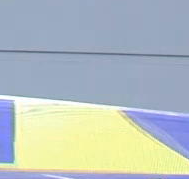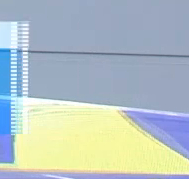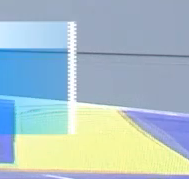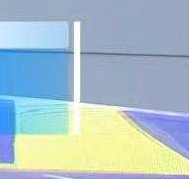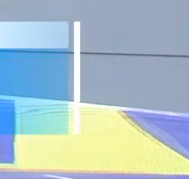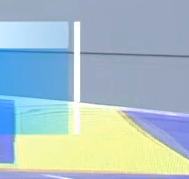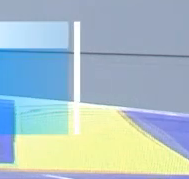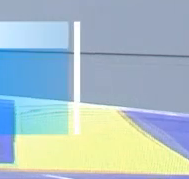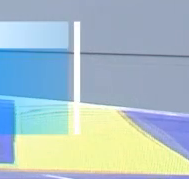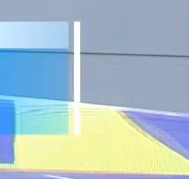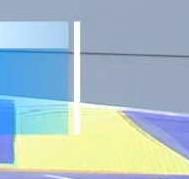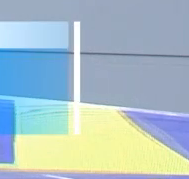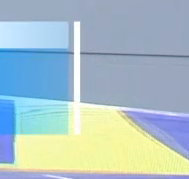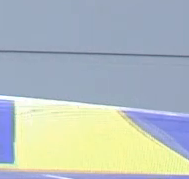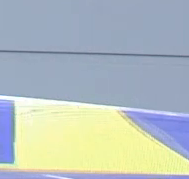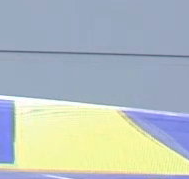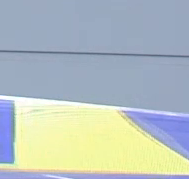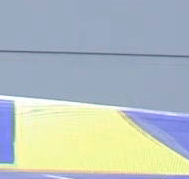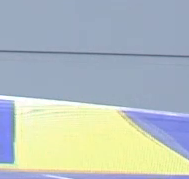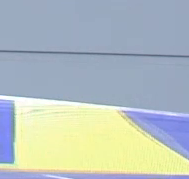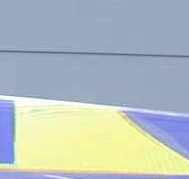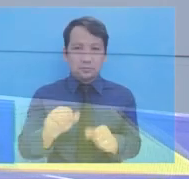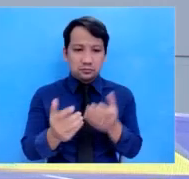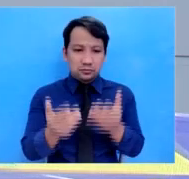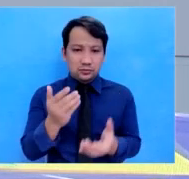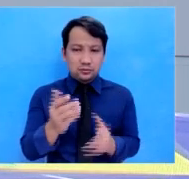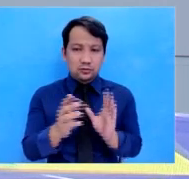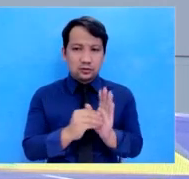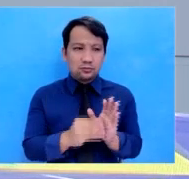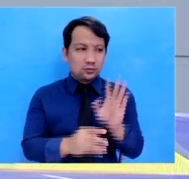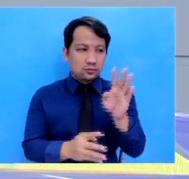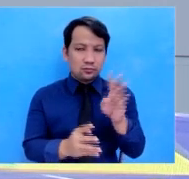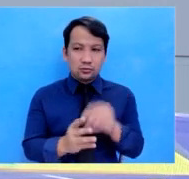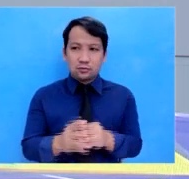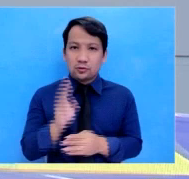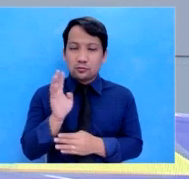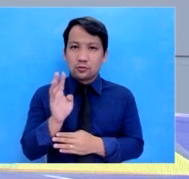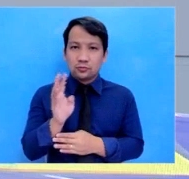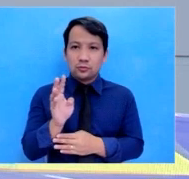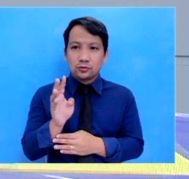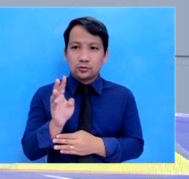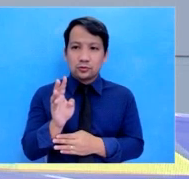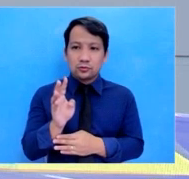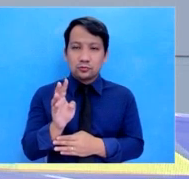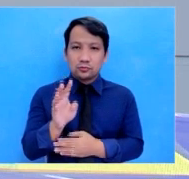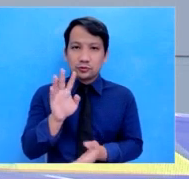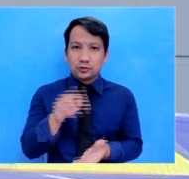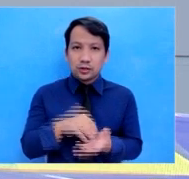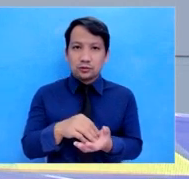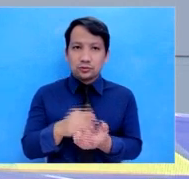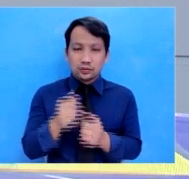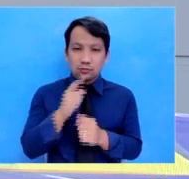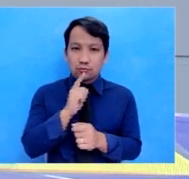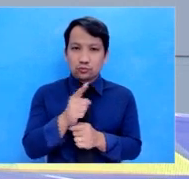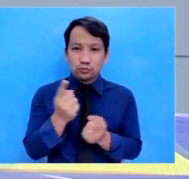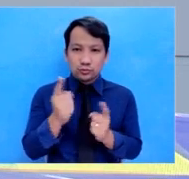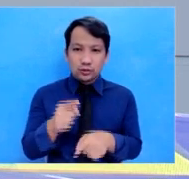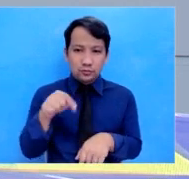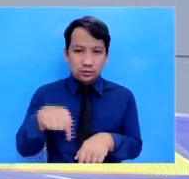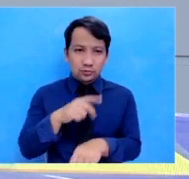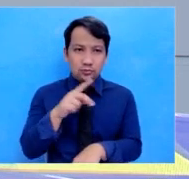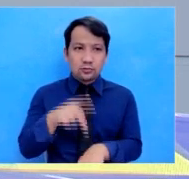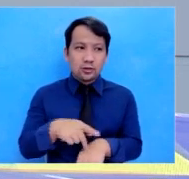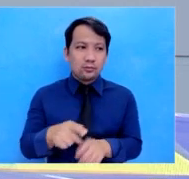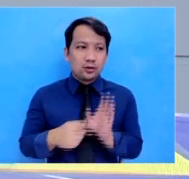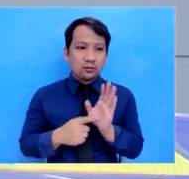Nagbabala ang OCTA Research na posibleng naglalaro na sa 40,000 ang aktwal na bilang ng mga bagong kaso ng COVID-19 sa bansa. Sa